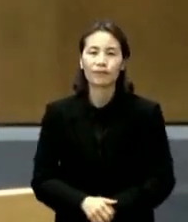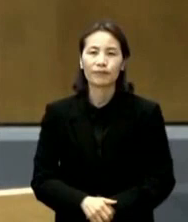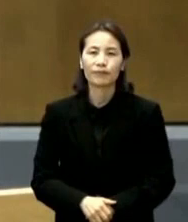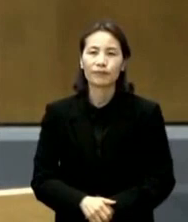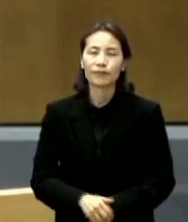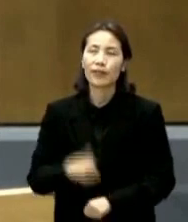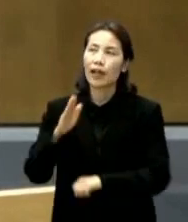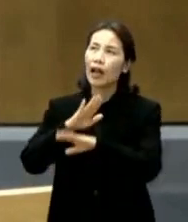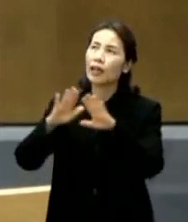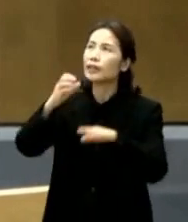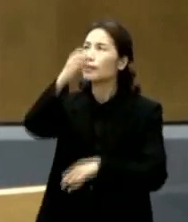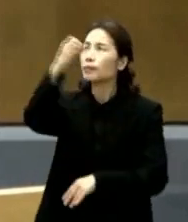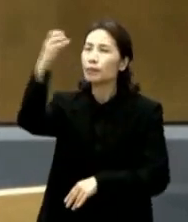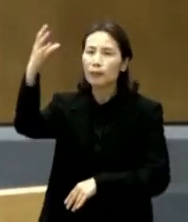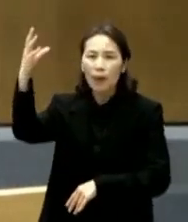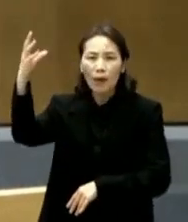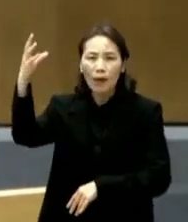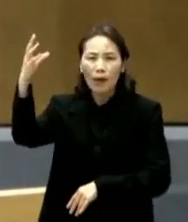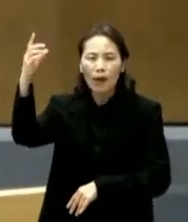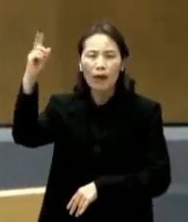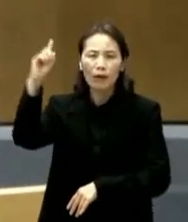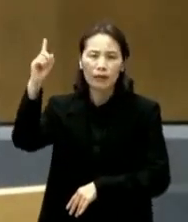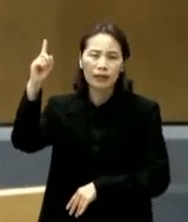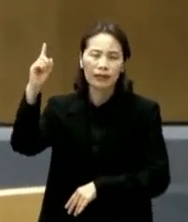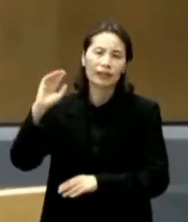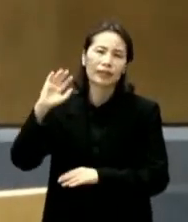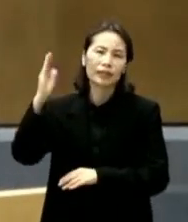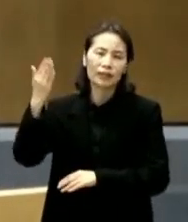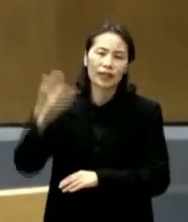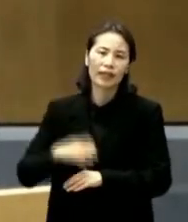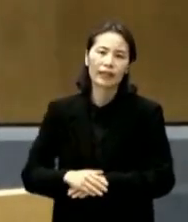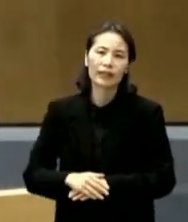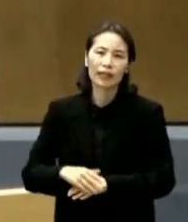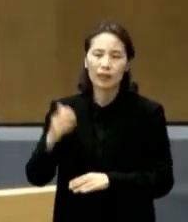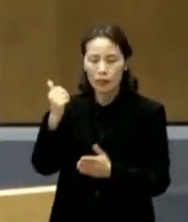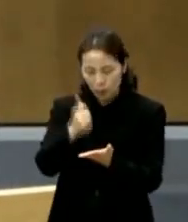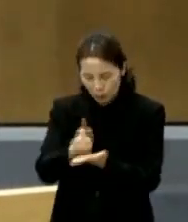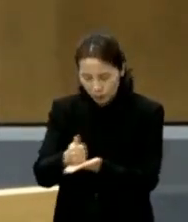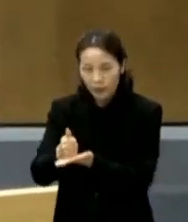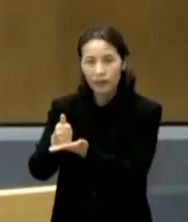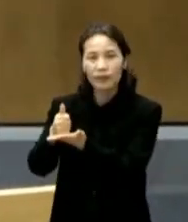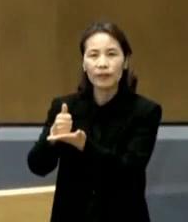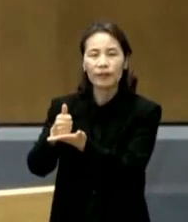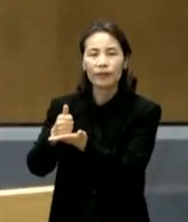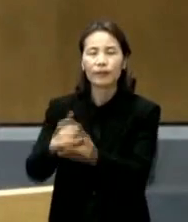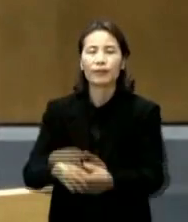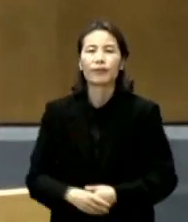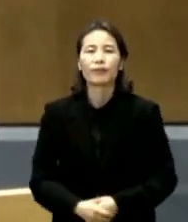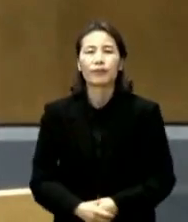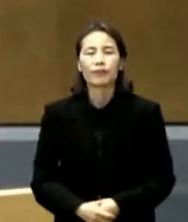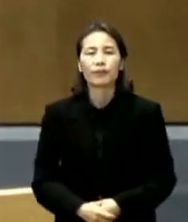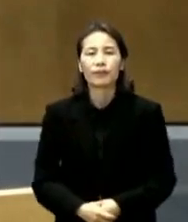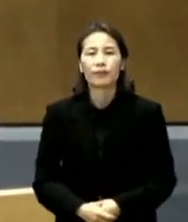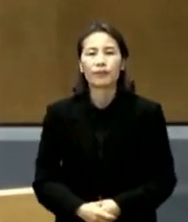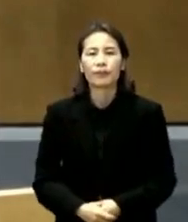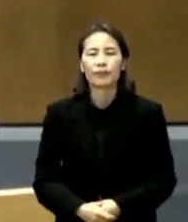하늘이 별이 된 김희정 의원님의 삼가 고인의 명복을 다시 한번 빕니다.